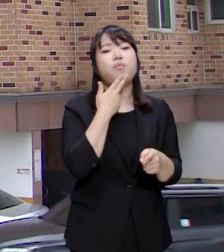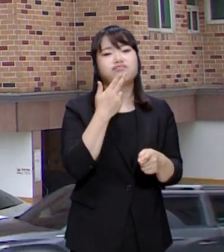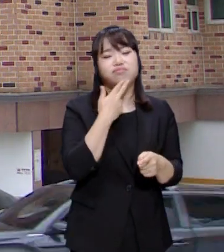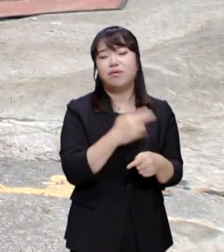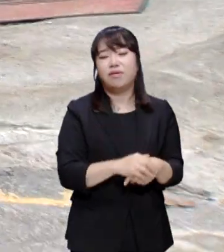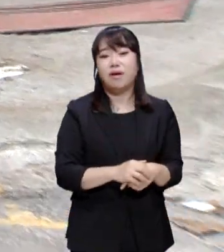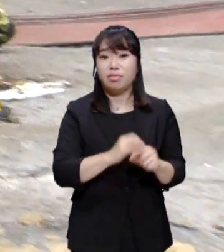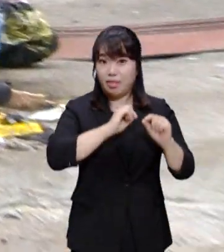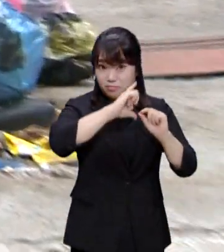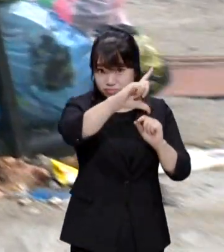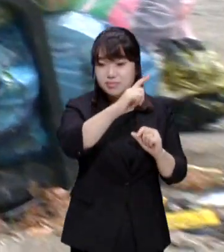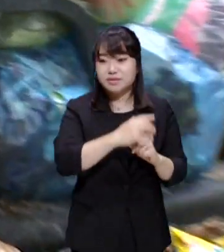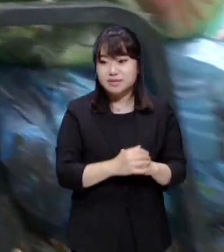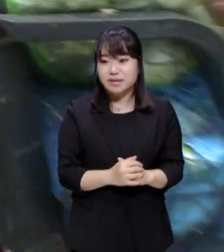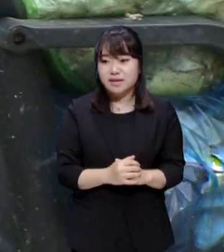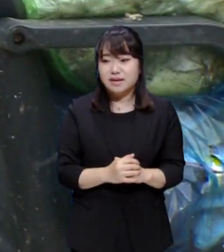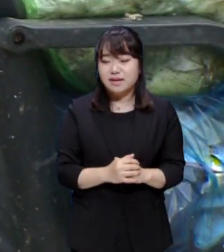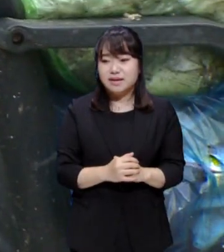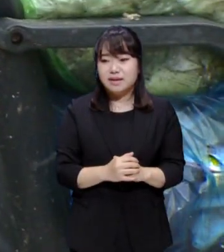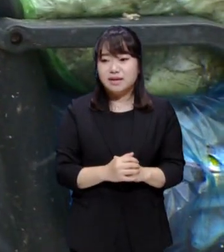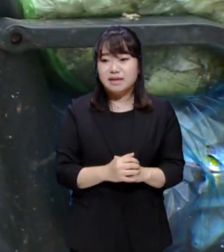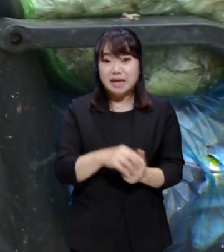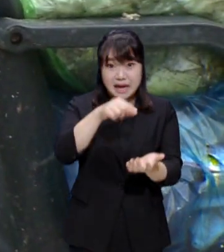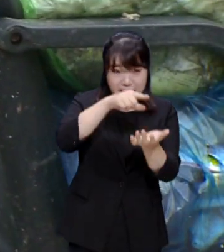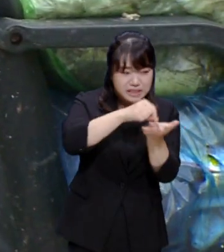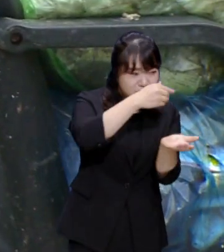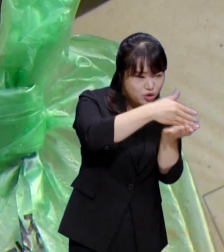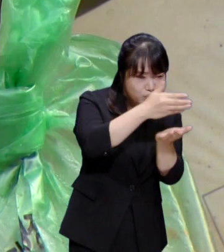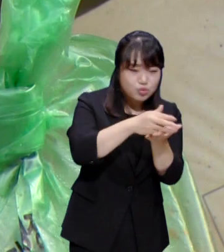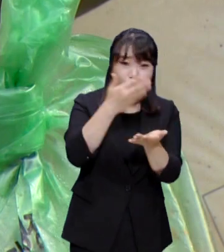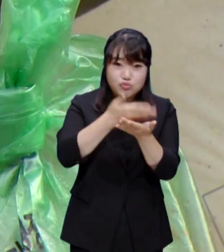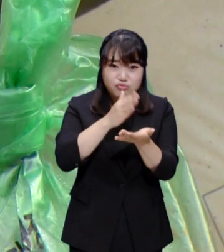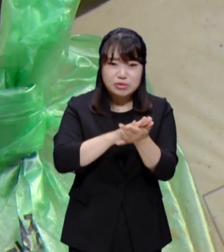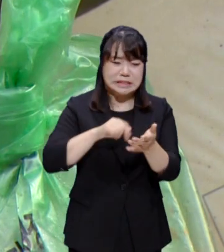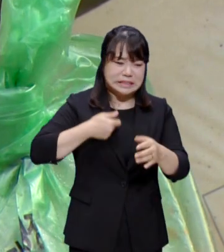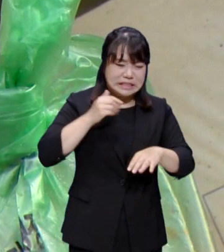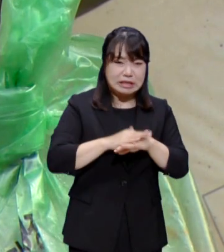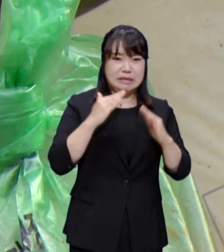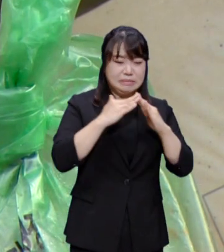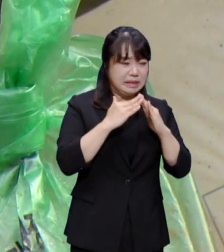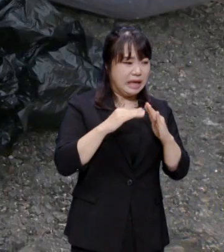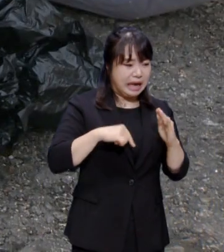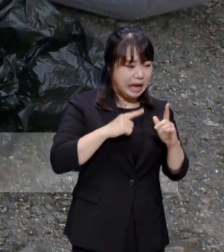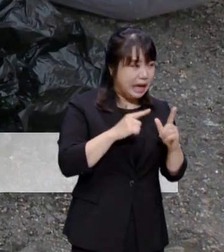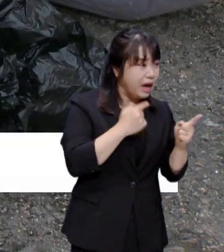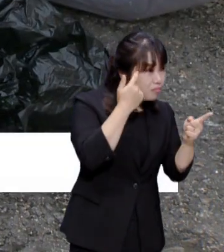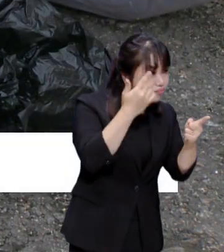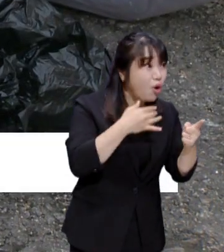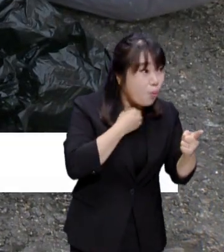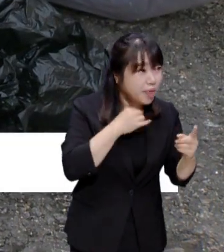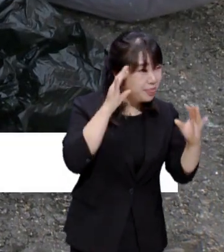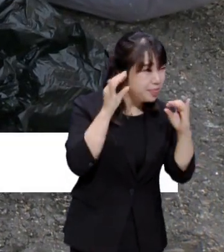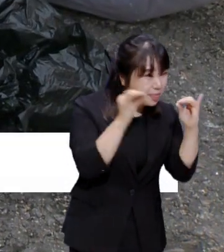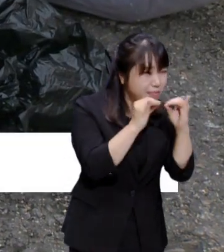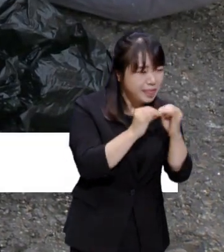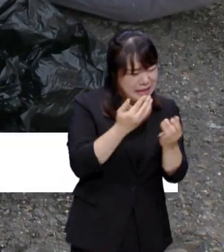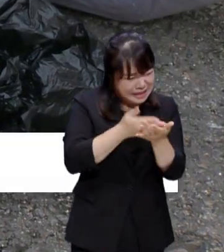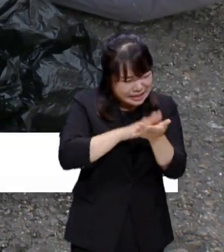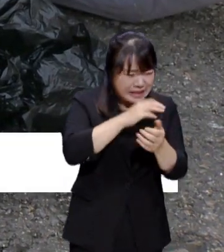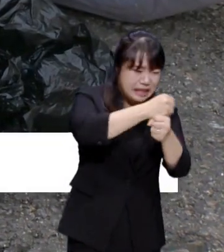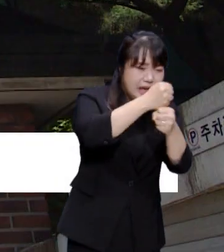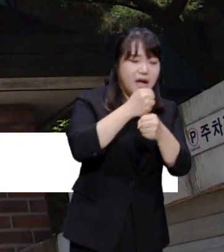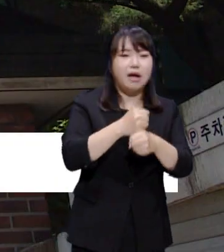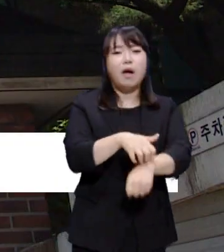없는 경우가 태반입니다. 간단한 청소나 수리도 거주자들의 뜻을 모아 해결하기가 쉽지 않은데